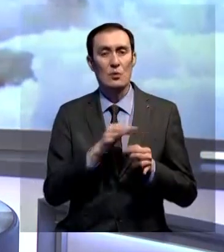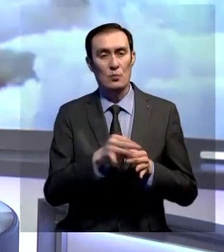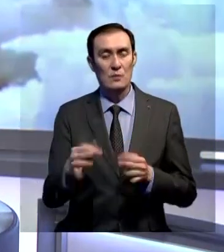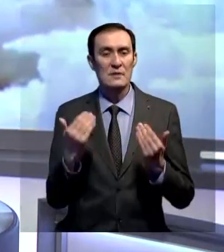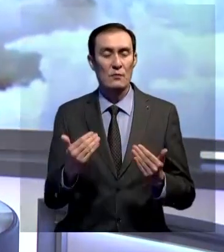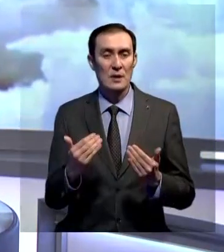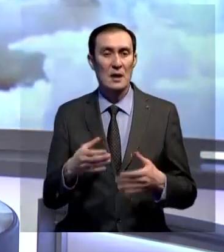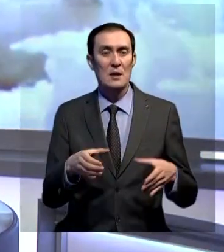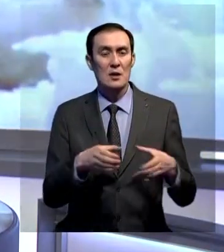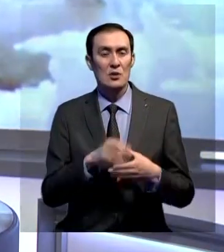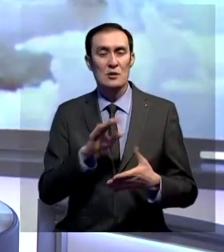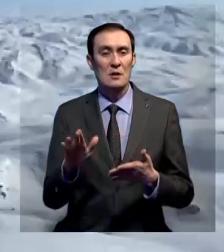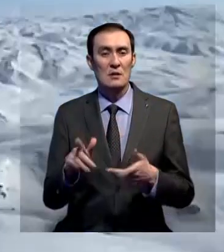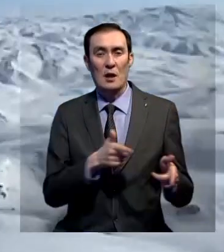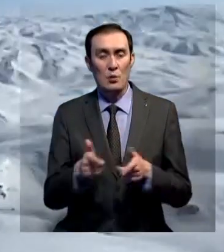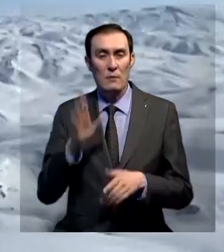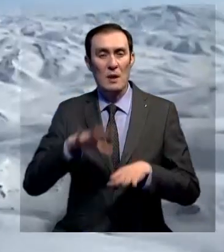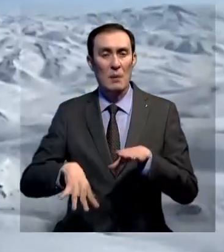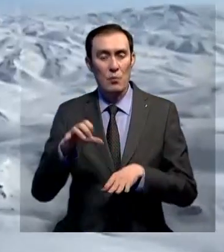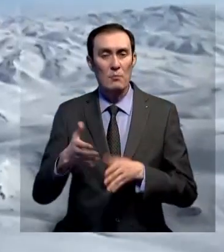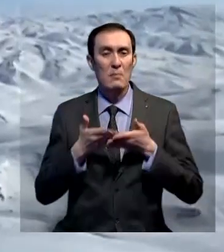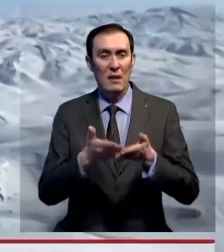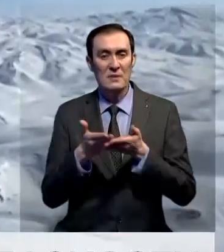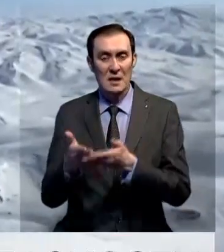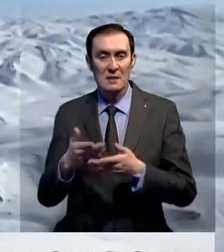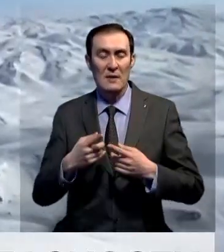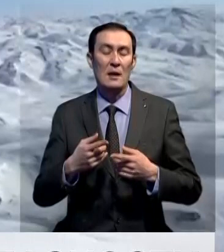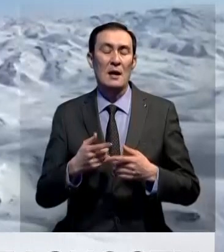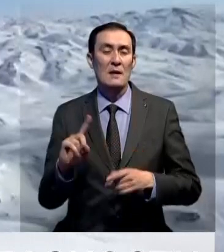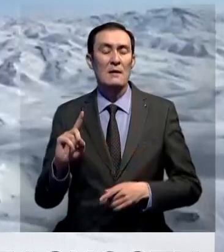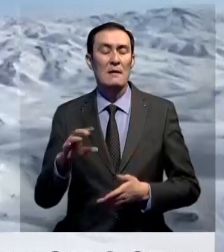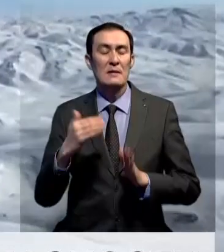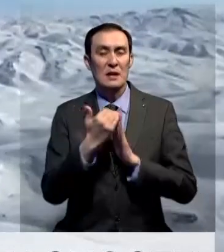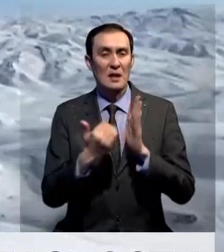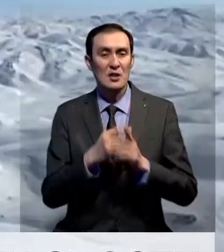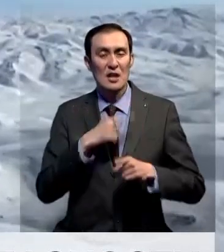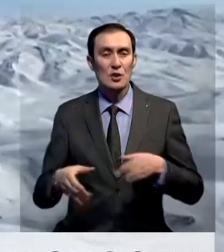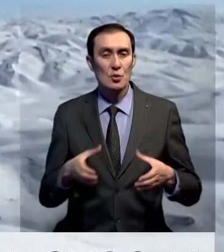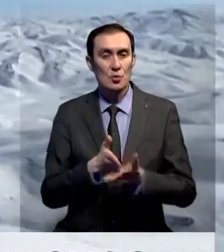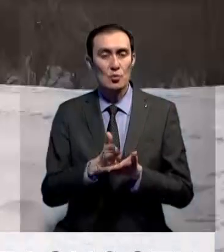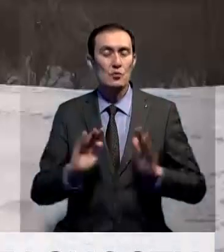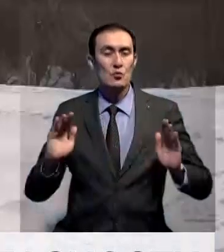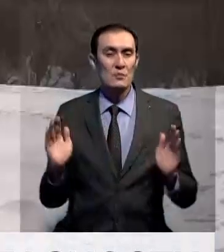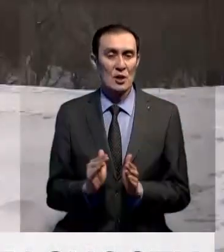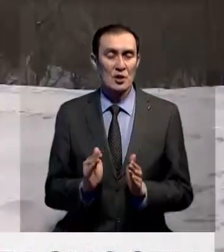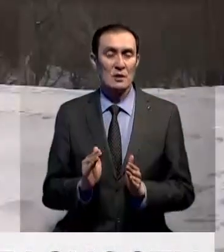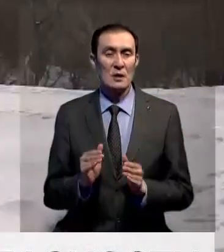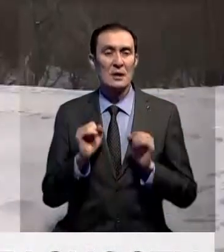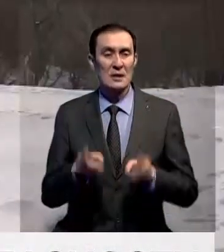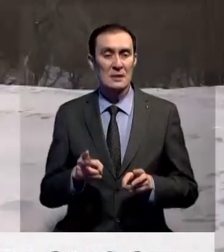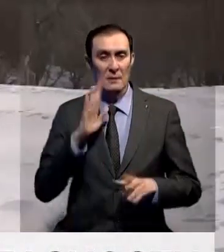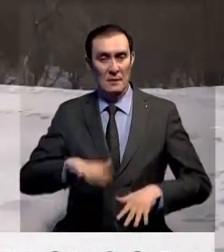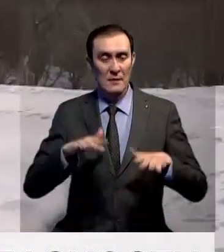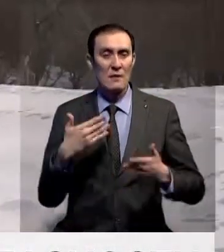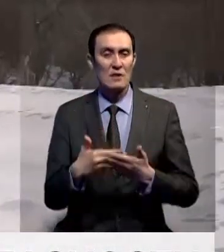Сегодня спасатели расчехляют мотопомпы и плавсредства. Первоочередная задача экстренных служб – свести к минимуму все сезонные риски.